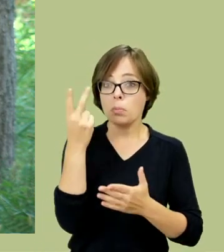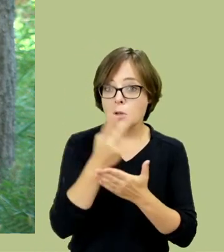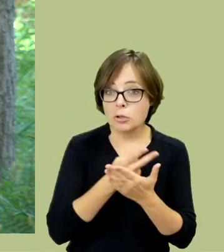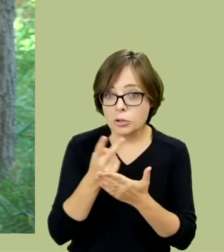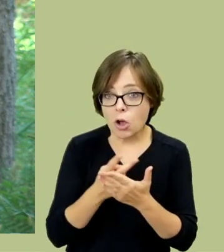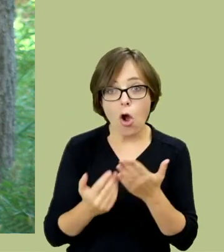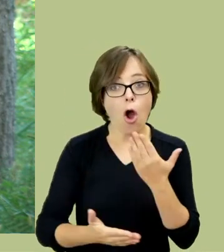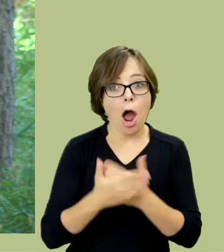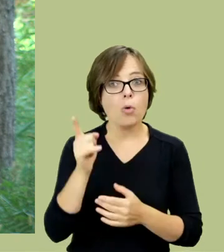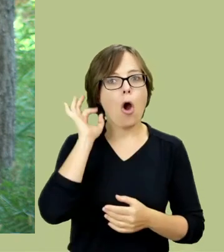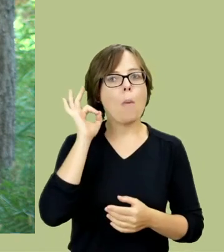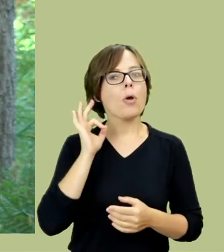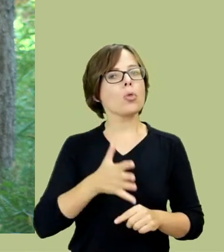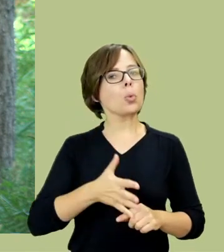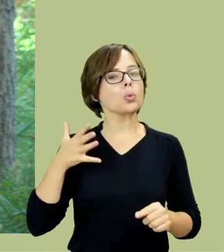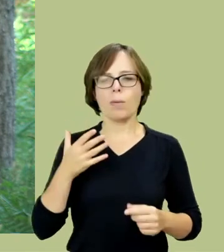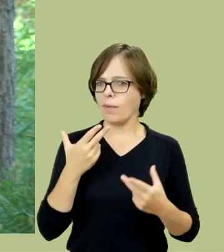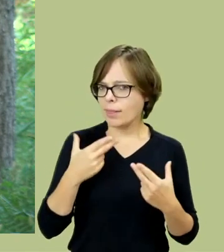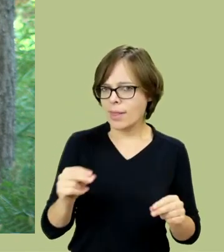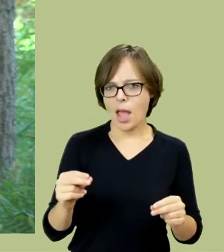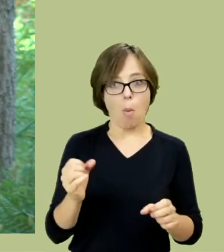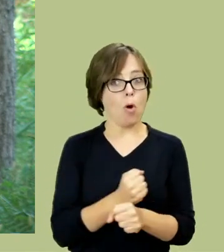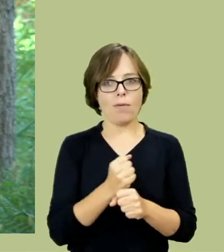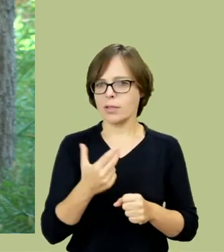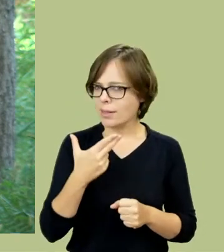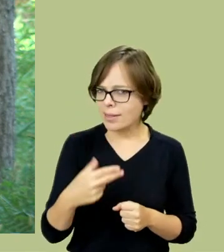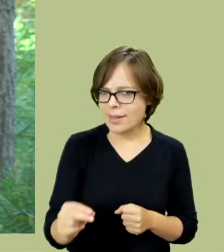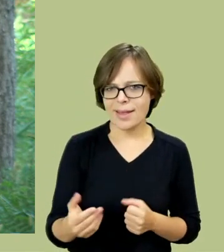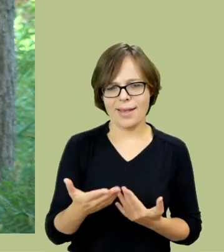takie surowe, ani takie poważne, a były wręcz bardzo